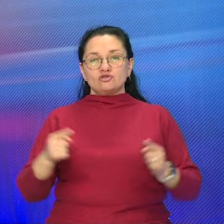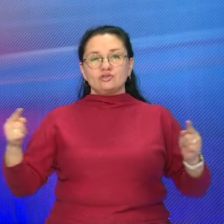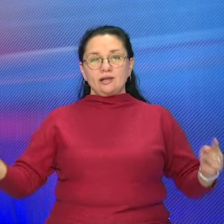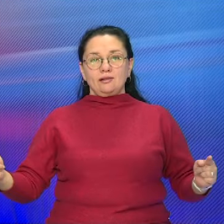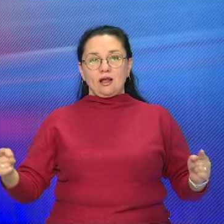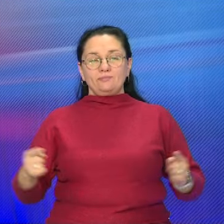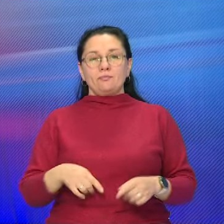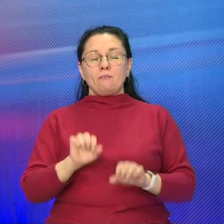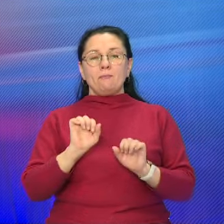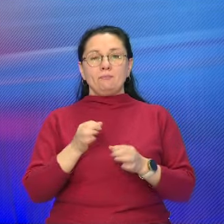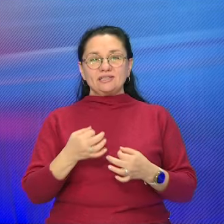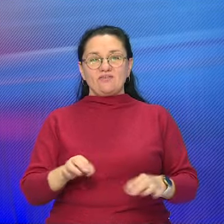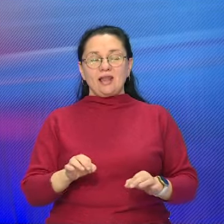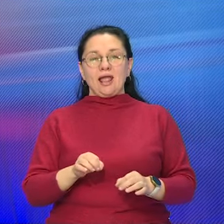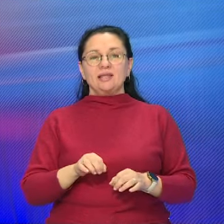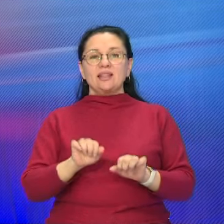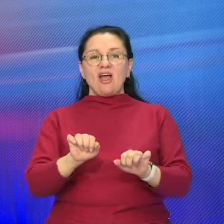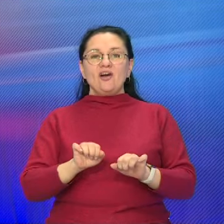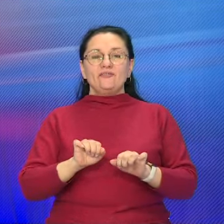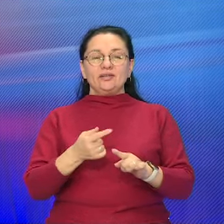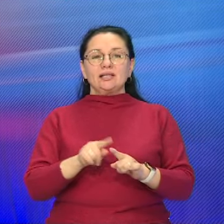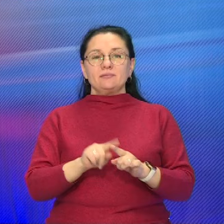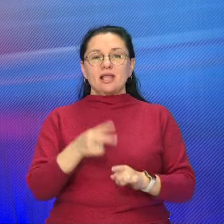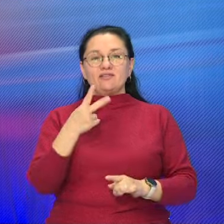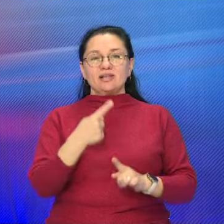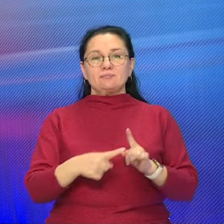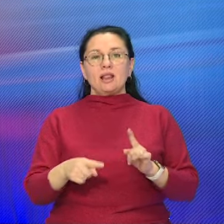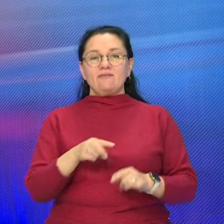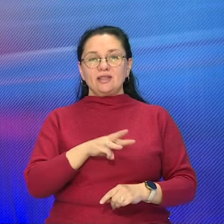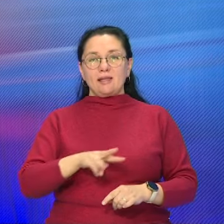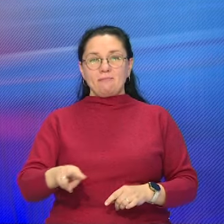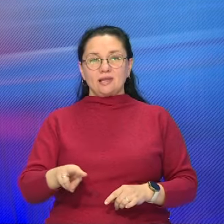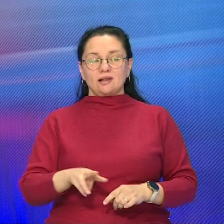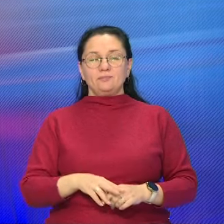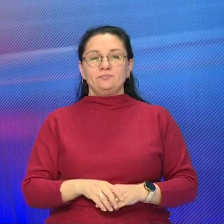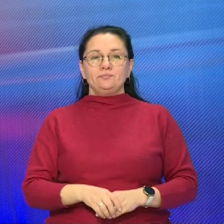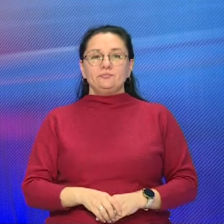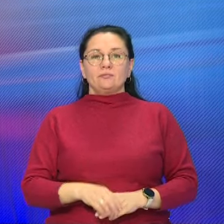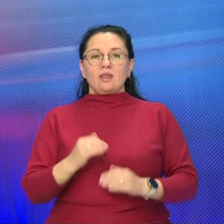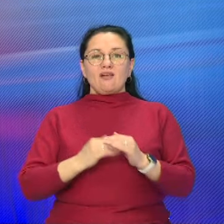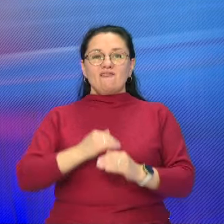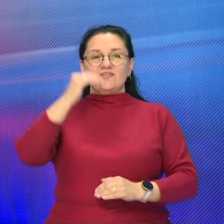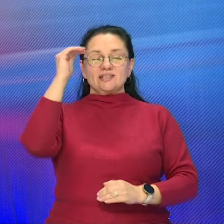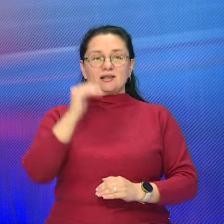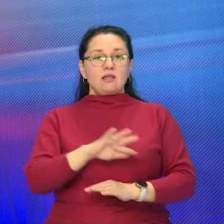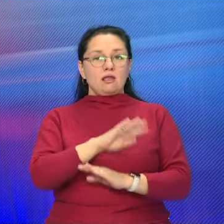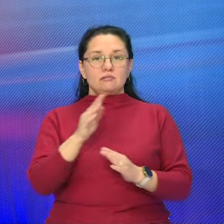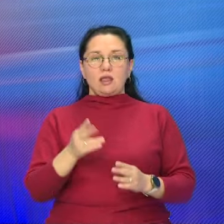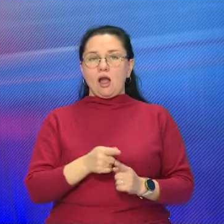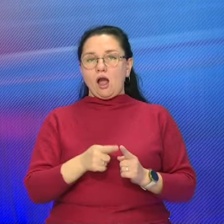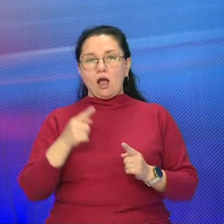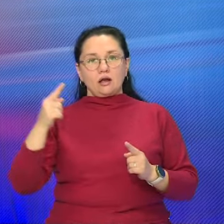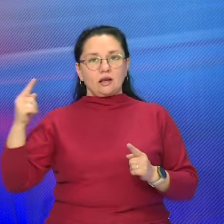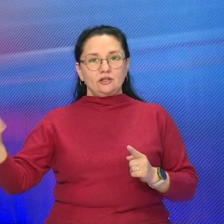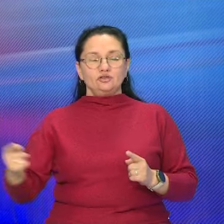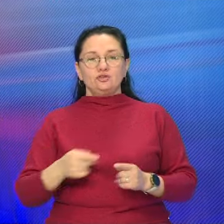дозволяє виткать гобелен шириною 2,5 метра. Вот высота не ограничена, она